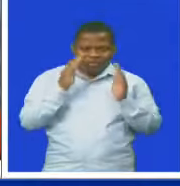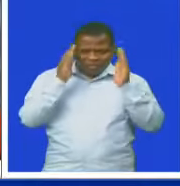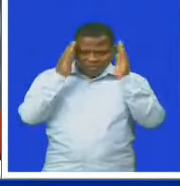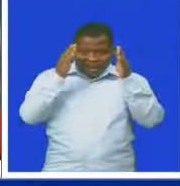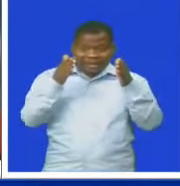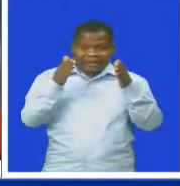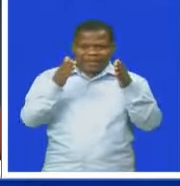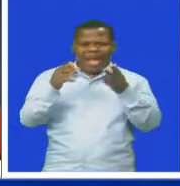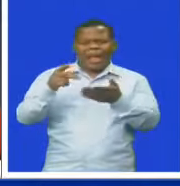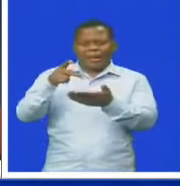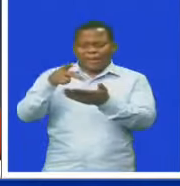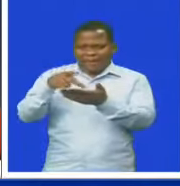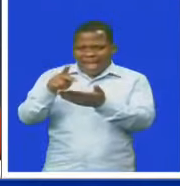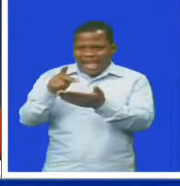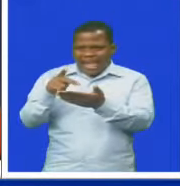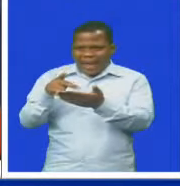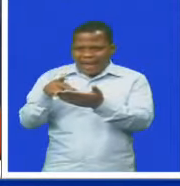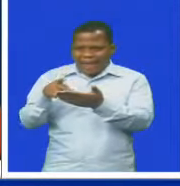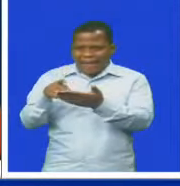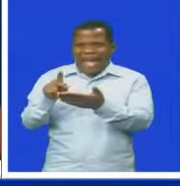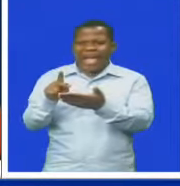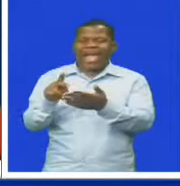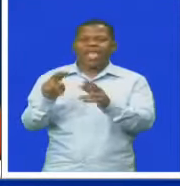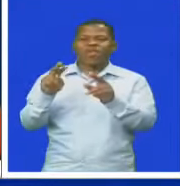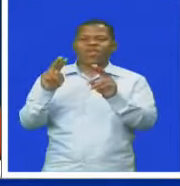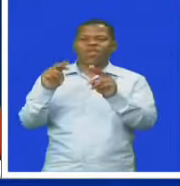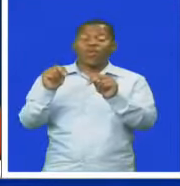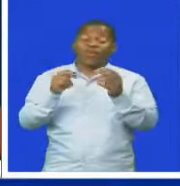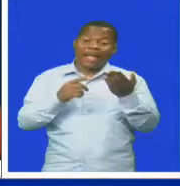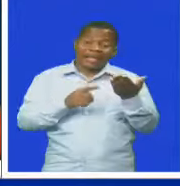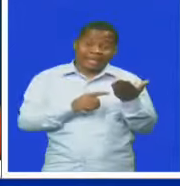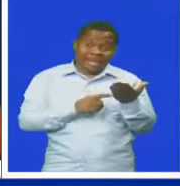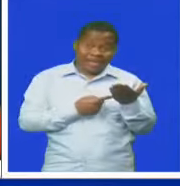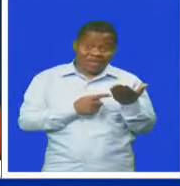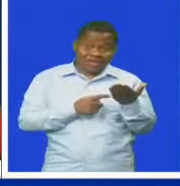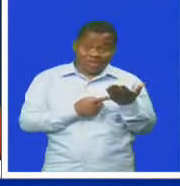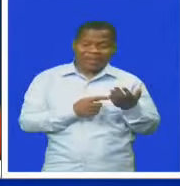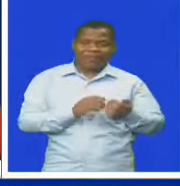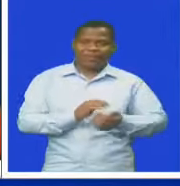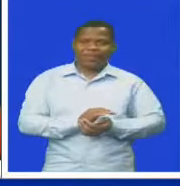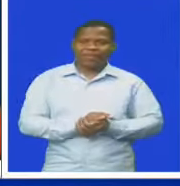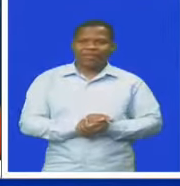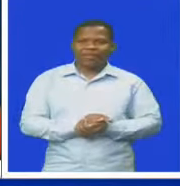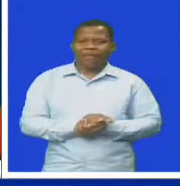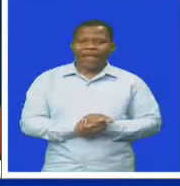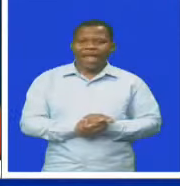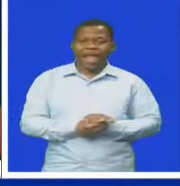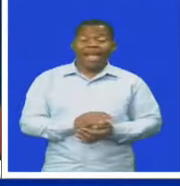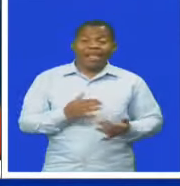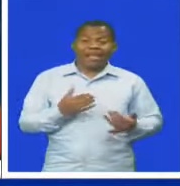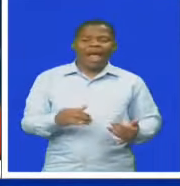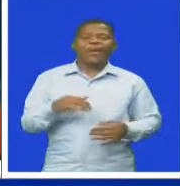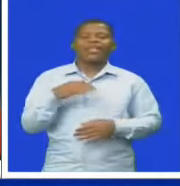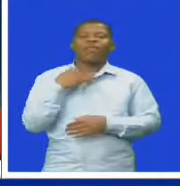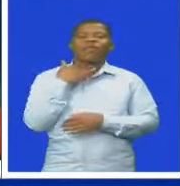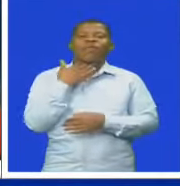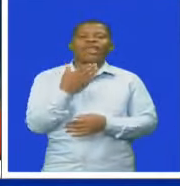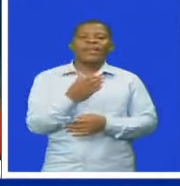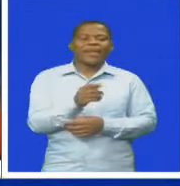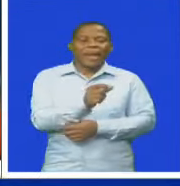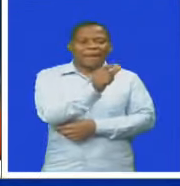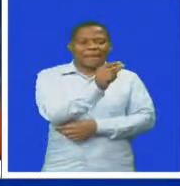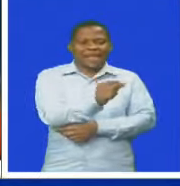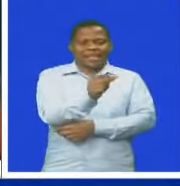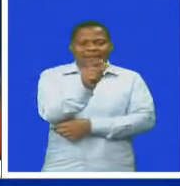siya khona ngilapho sathi khona ukuthi silive vele sasafuna ikhambise mbili ngubhadala ngalo yo cash so akhona